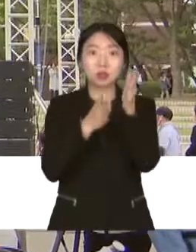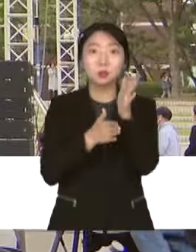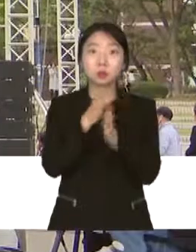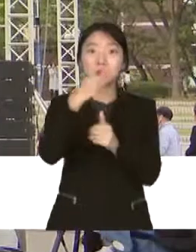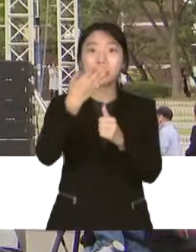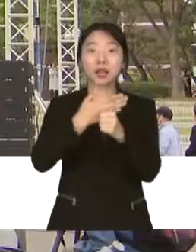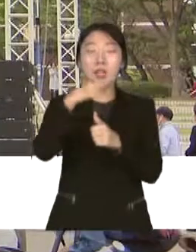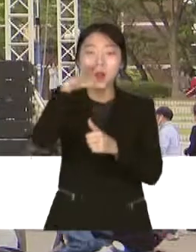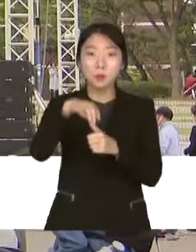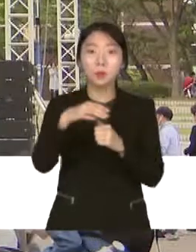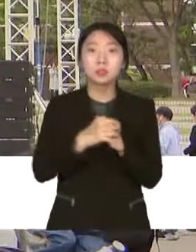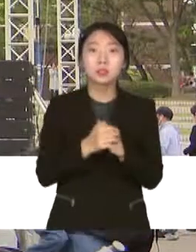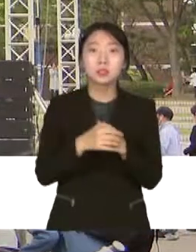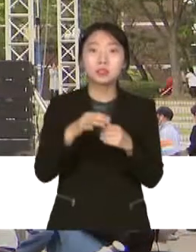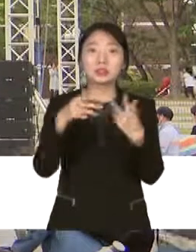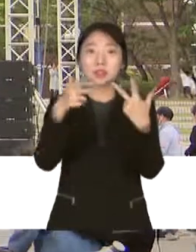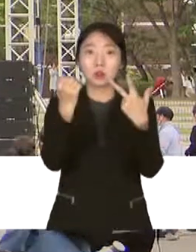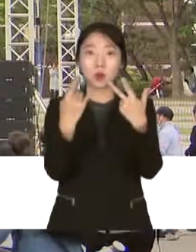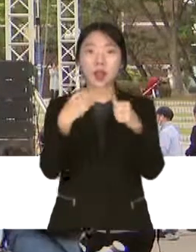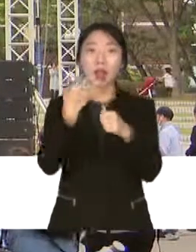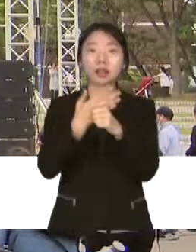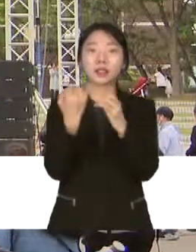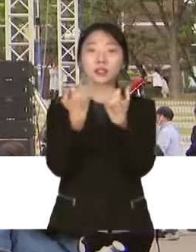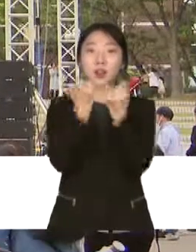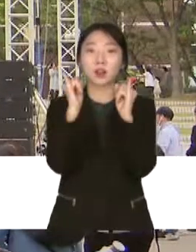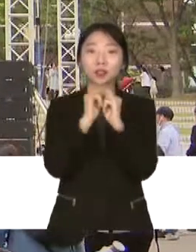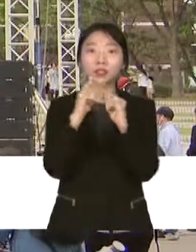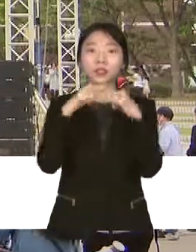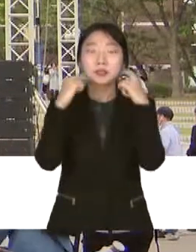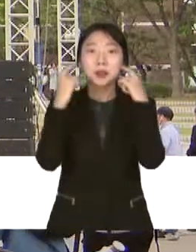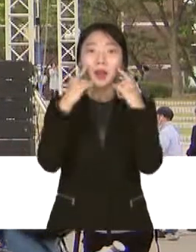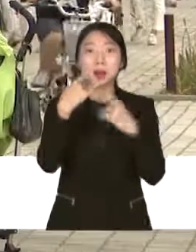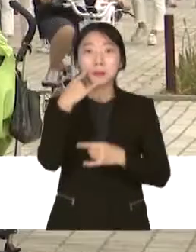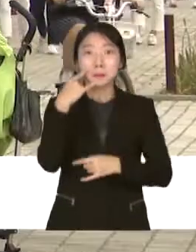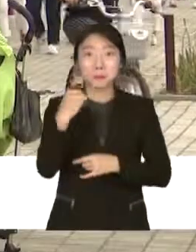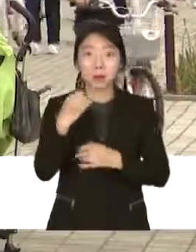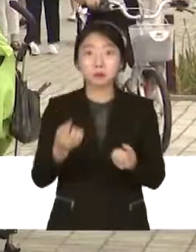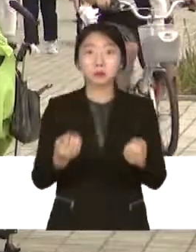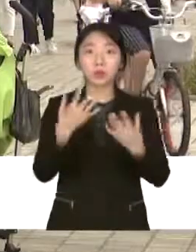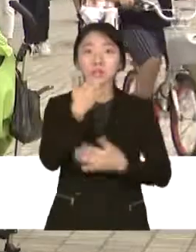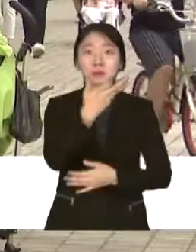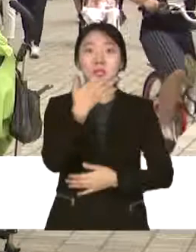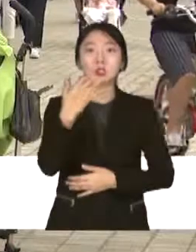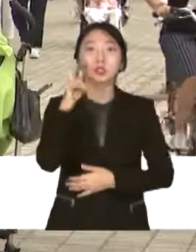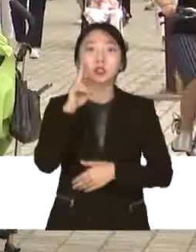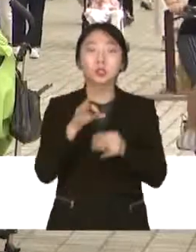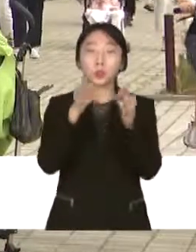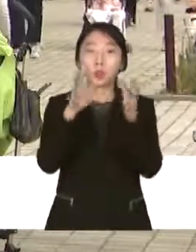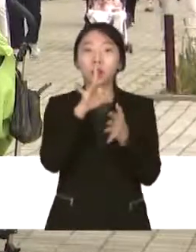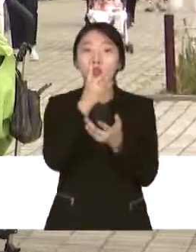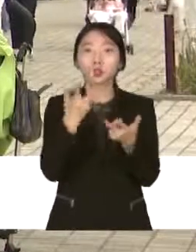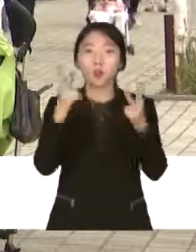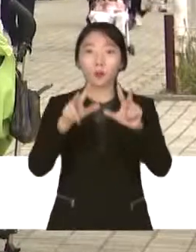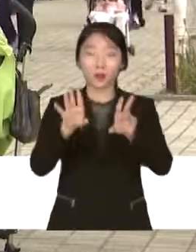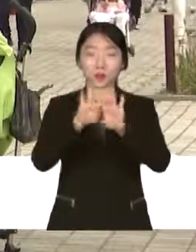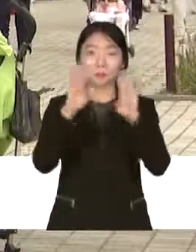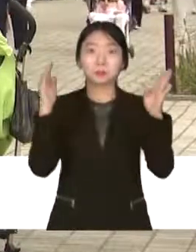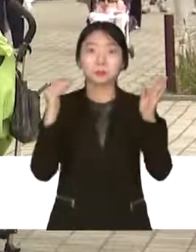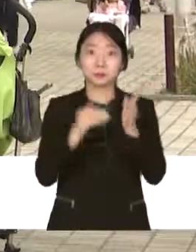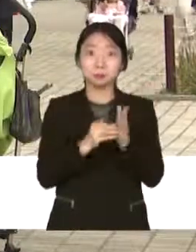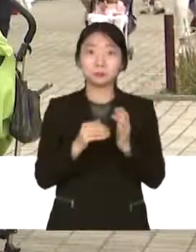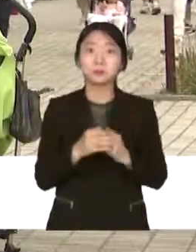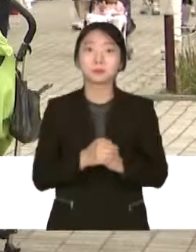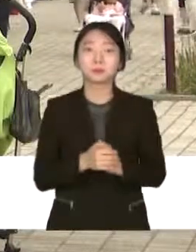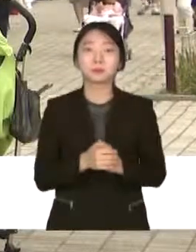여성친화도시 안현 3사는 제 7회 안양 여성 축재 수마일 만 페스티벌이 지난 18일과 19일 이틀간 평촌